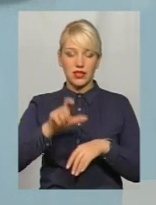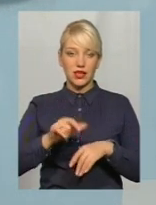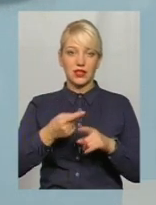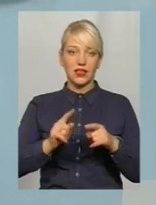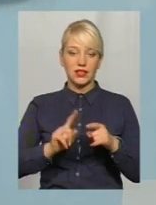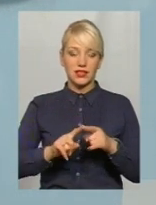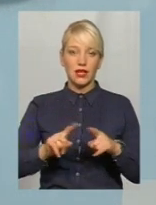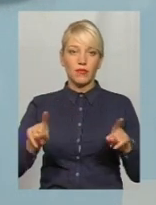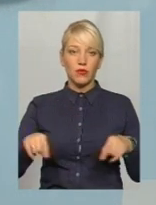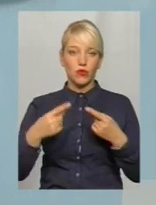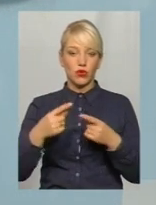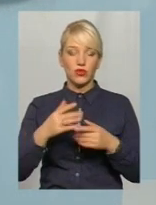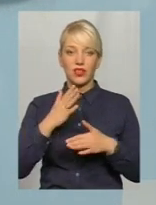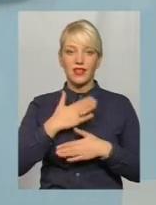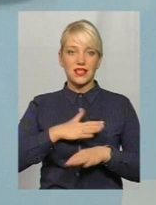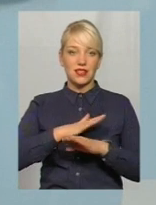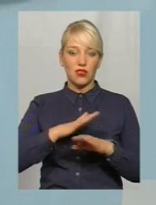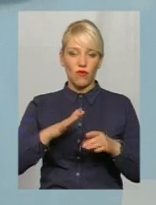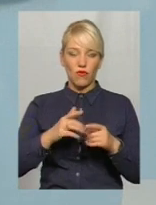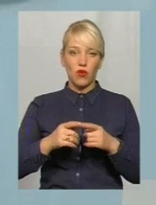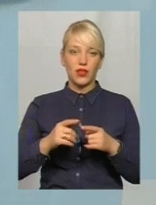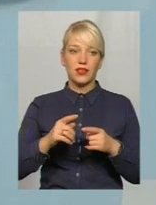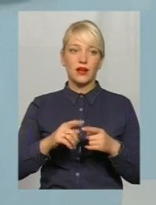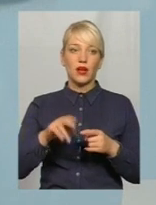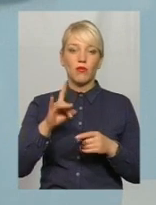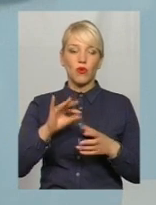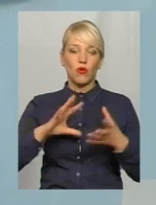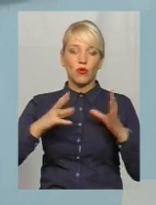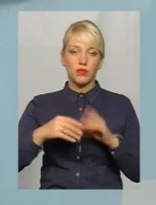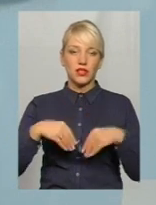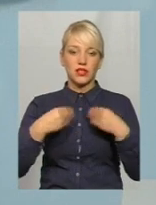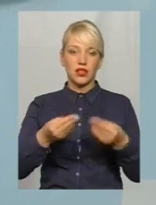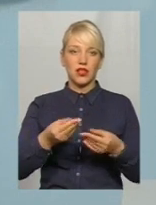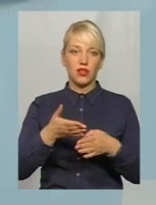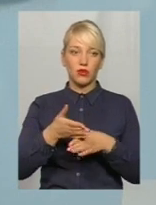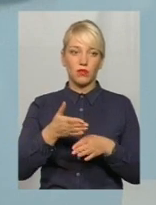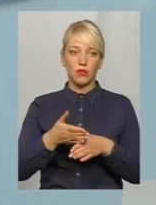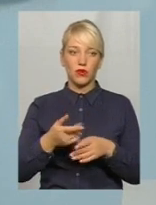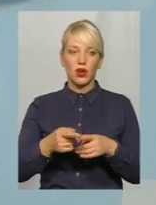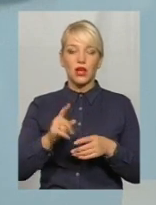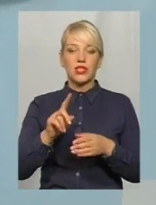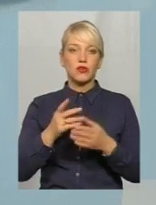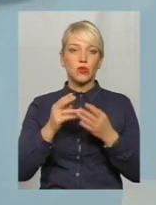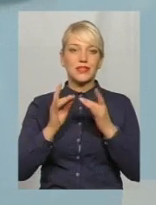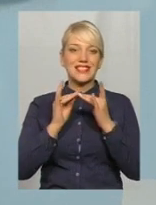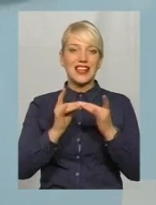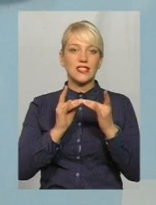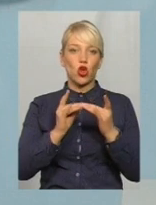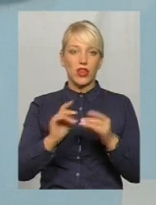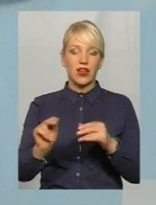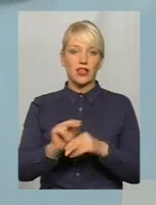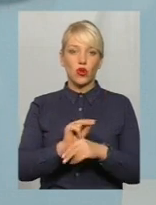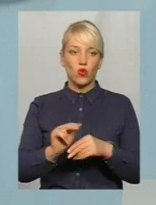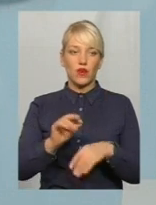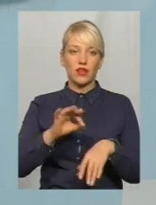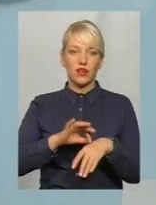породжує незадоволення пацієнта від обсягу надання допомоги, тому що навіть на етапі стаціонарного лікування хворий